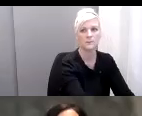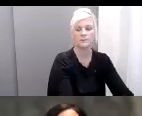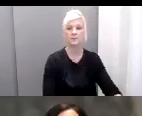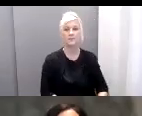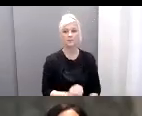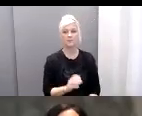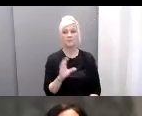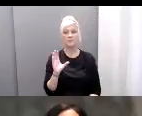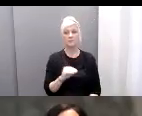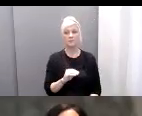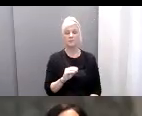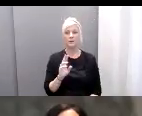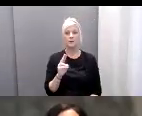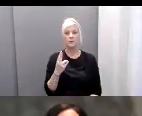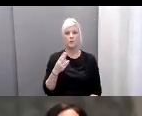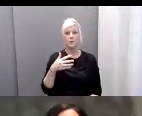Klockan.